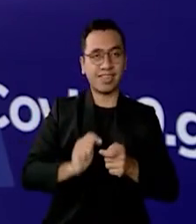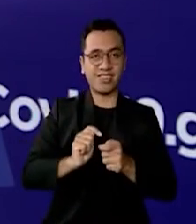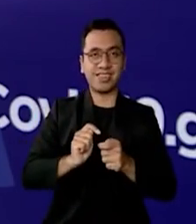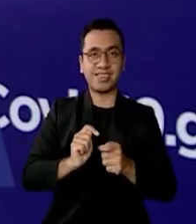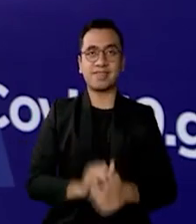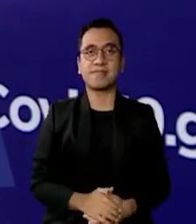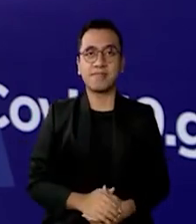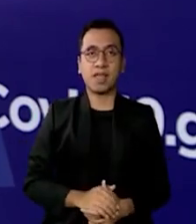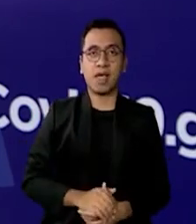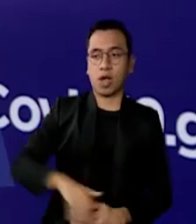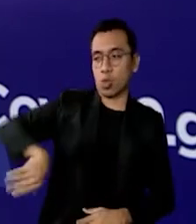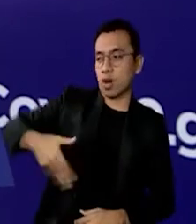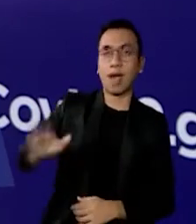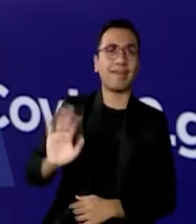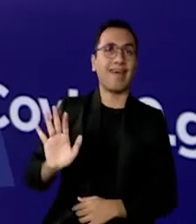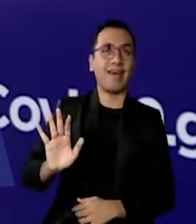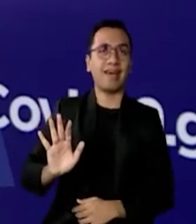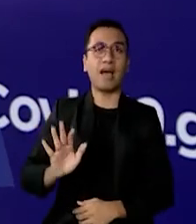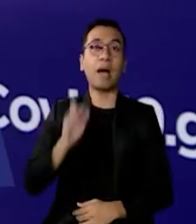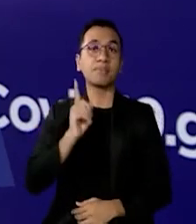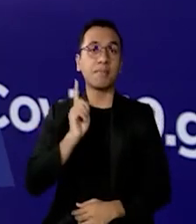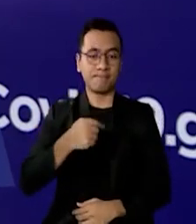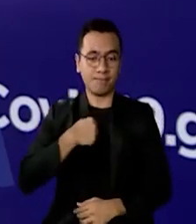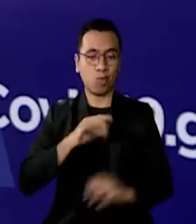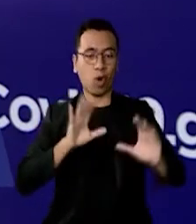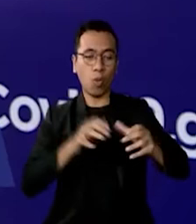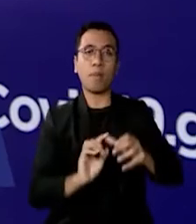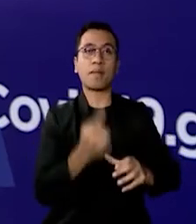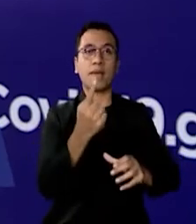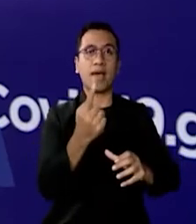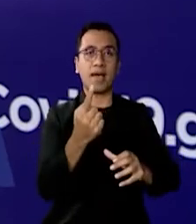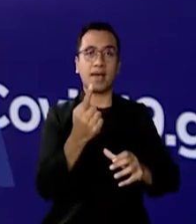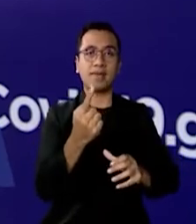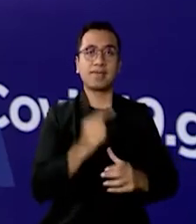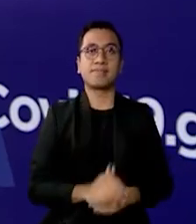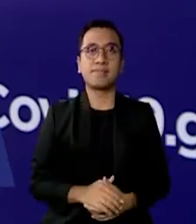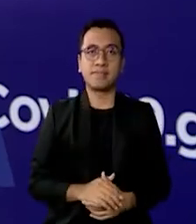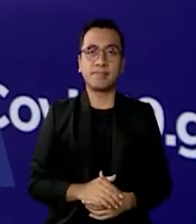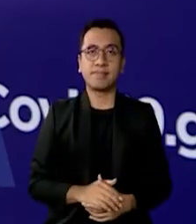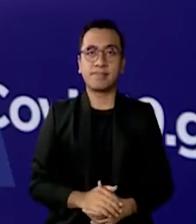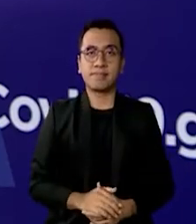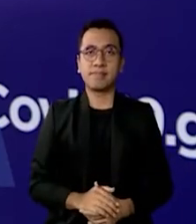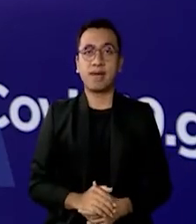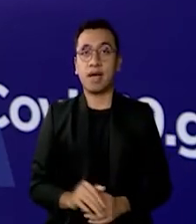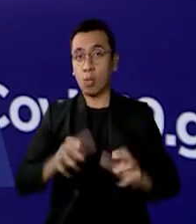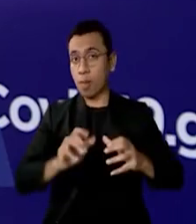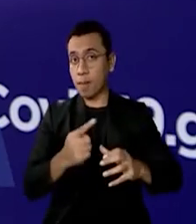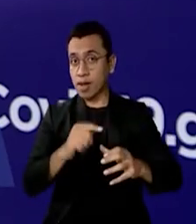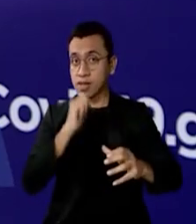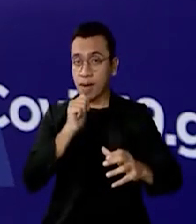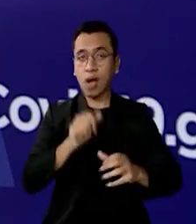tidak termasuk keluarga Karena saya di gelombang pertama ya diprioritaskan yang terindikasi